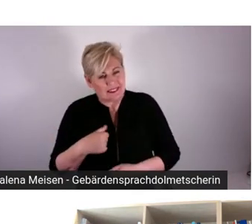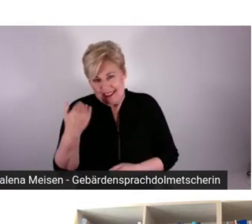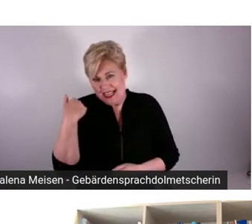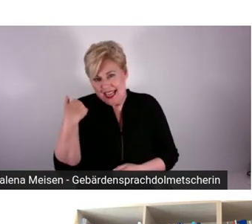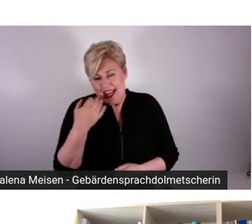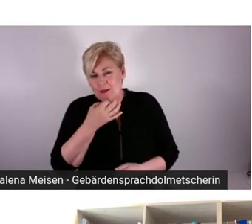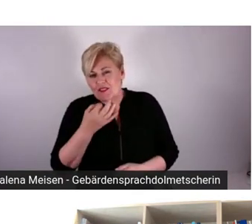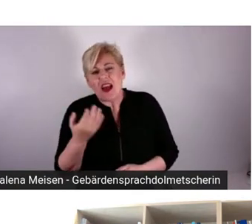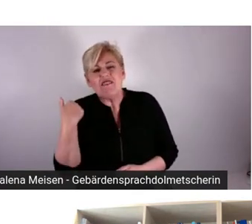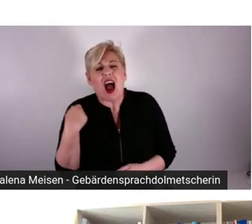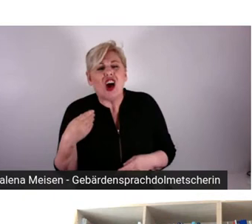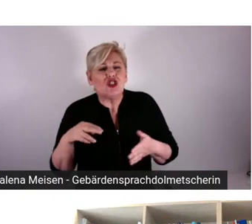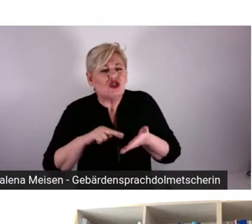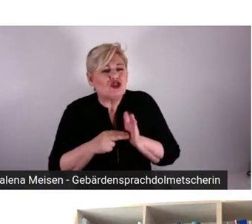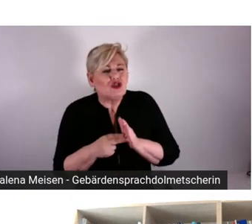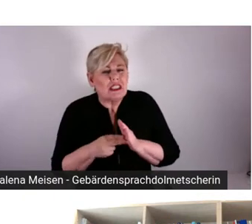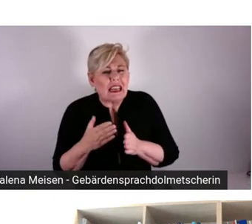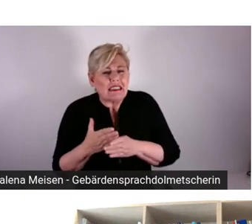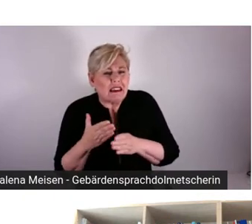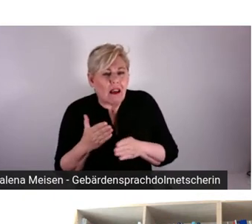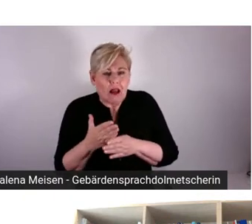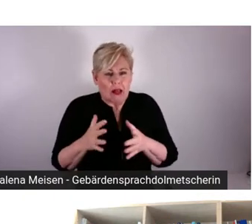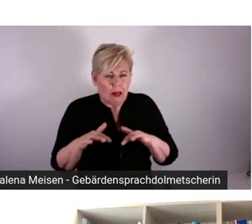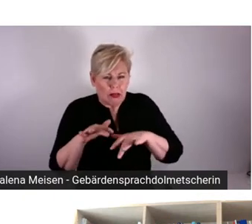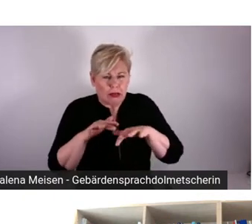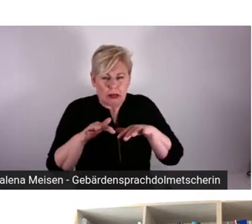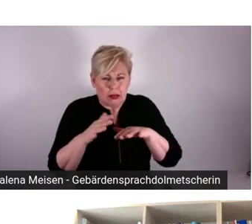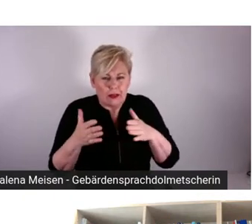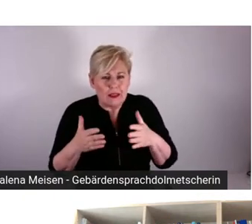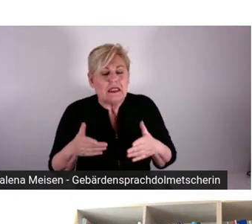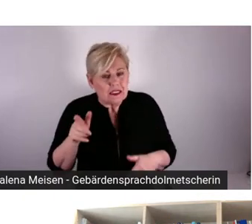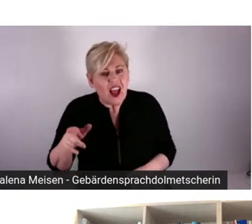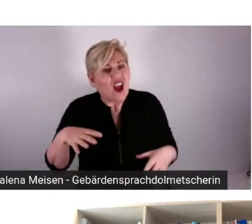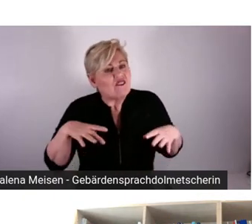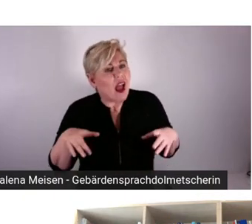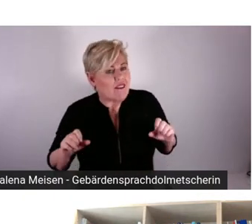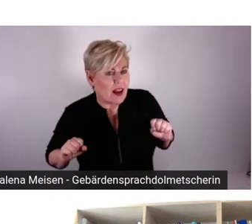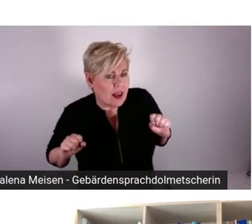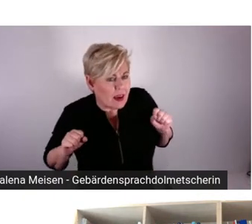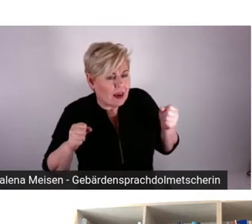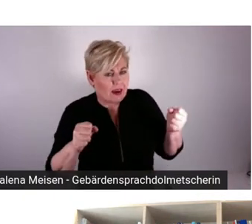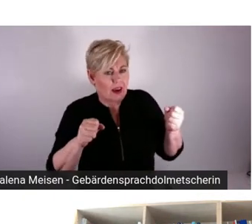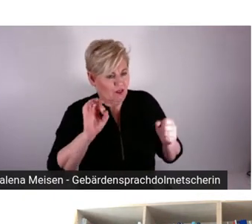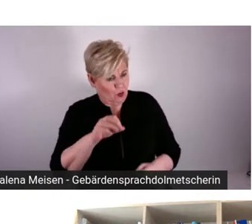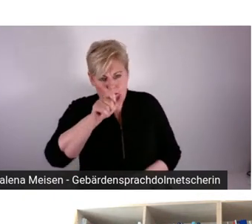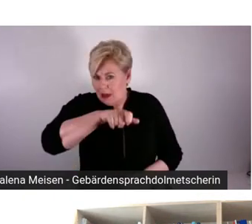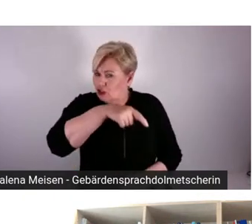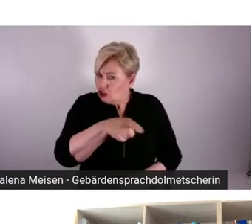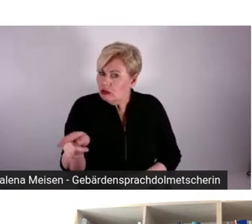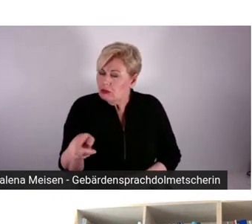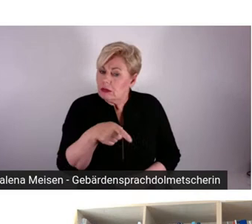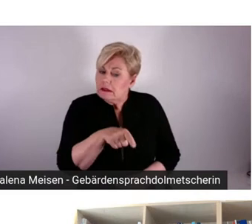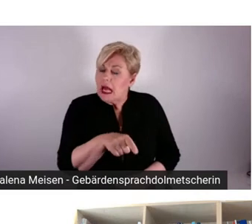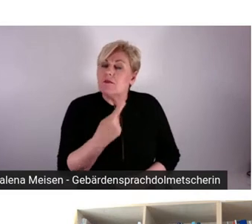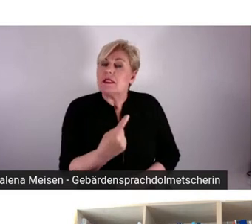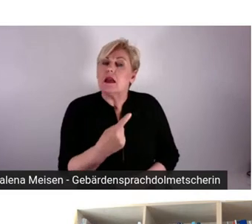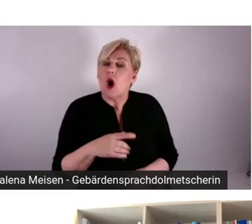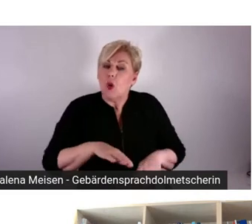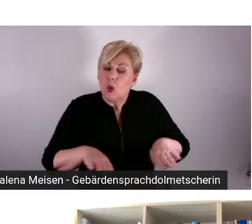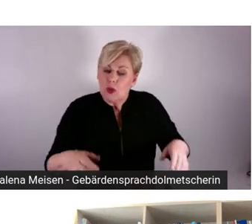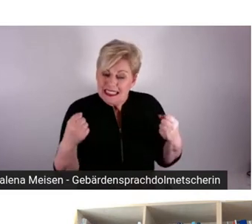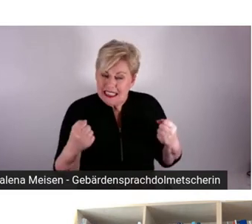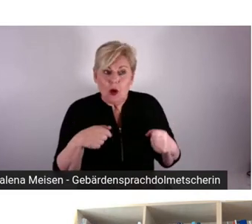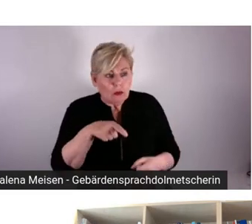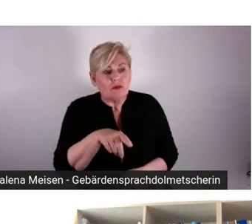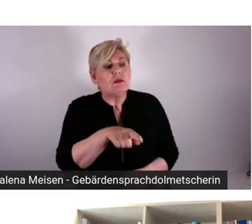den mehr technischen Sphären hängen geblieben ist. Freiwilliges Engagement für Menschen, die in der Grundsicherung schon sind.